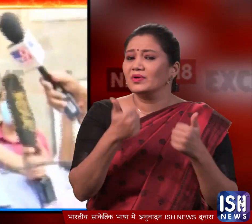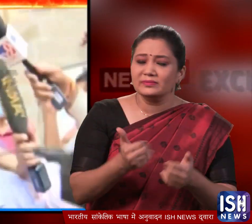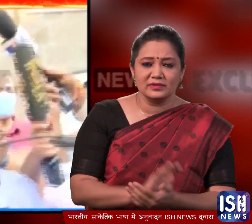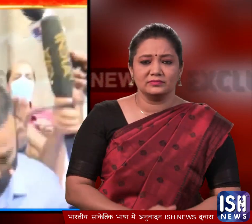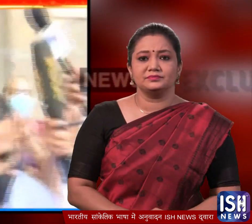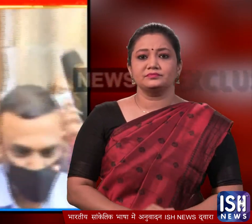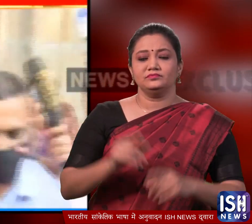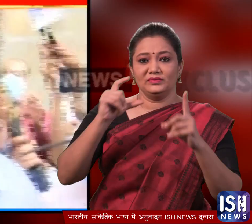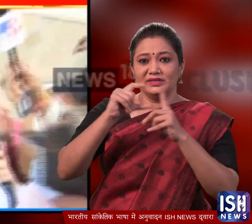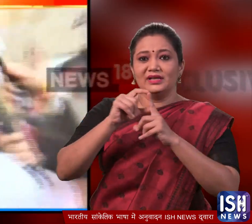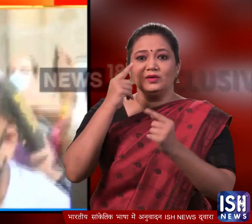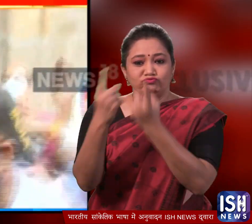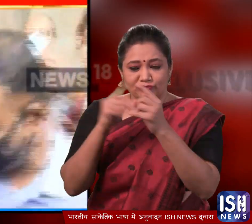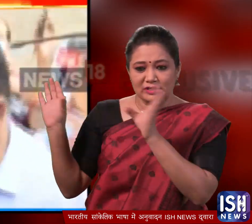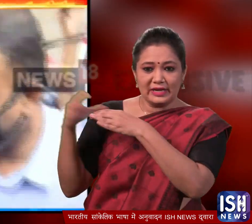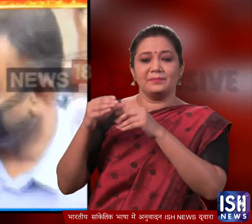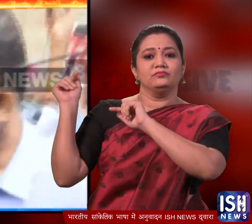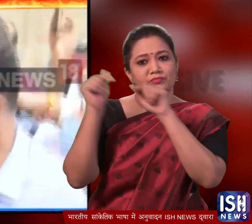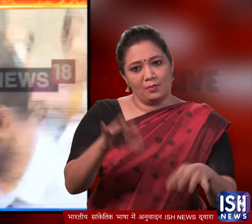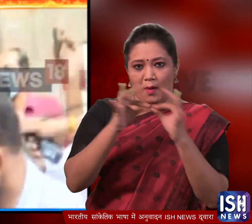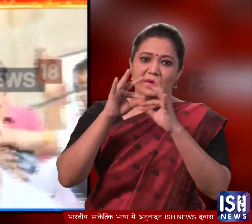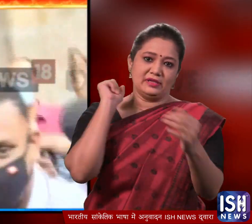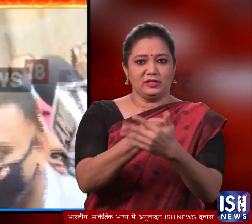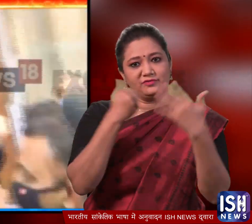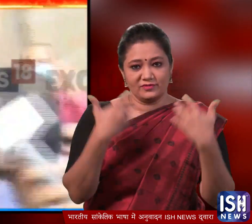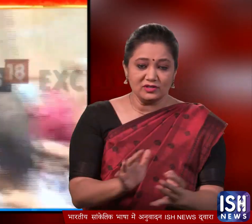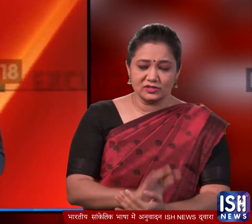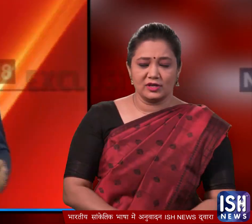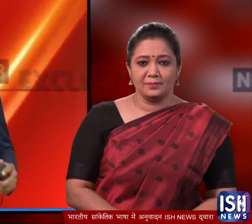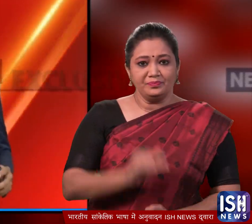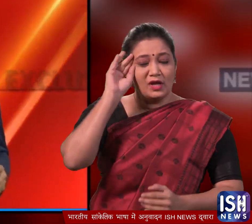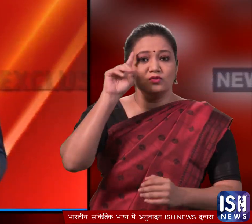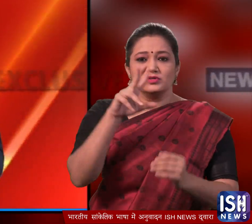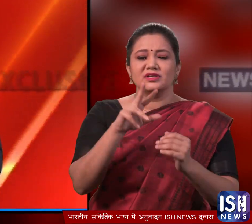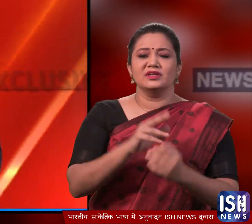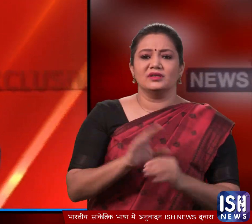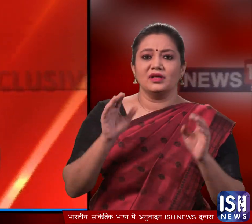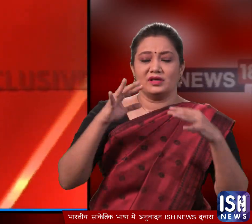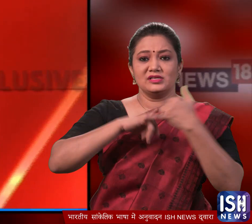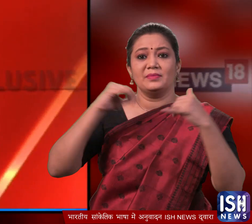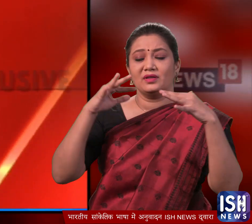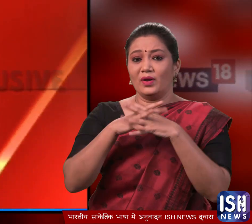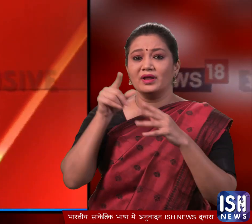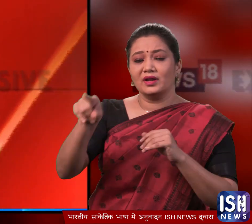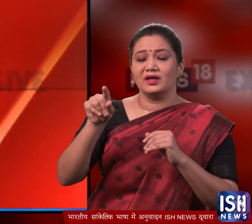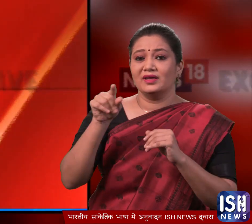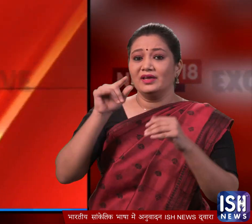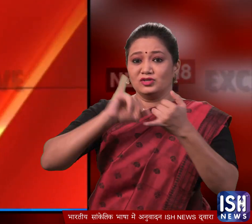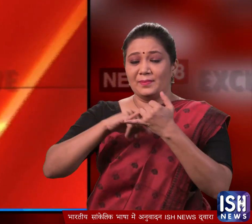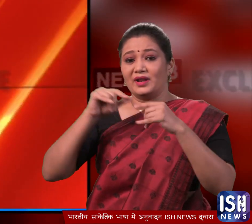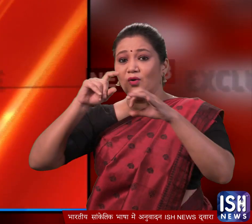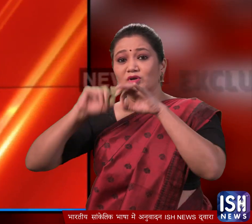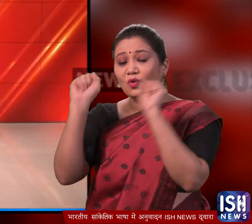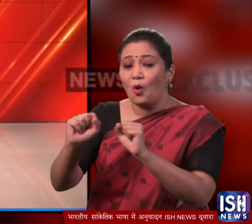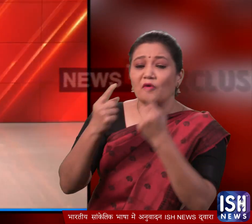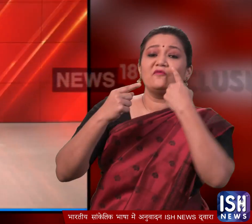इस बीच दिल्ली से विजिलेंस के सीनियर अधिकारियों की टीम भी जांच के लिए मुंबई पहुंच गई। हालांकि न्यूज 18 की टीम समीर वानखेड़े की पहली पत्नी